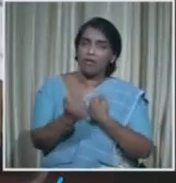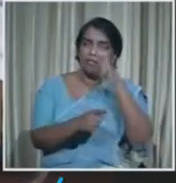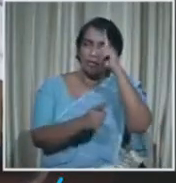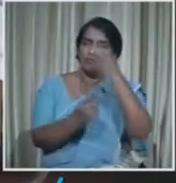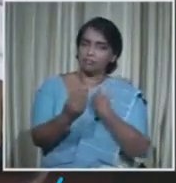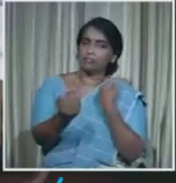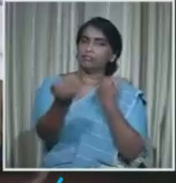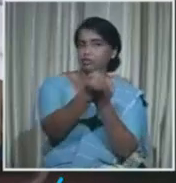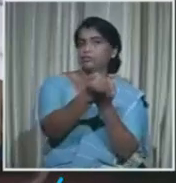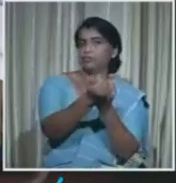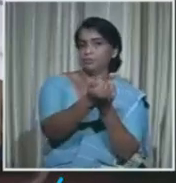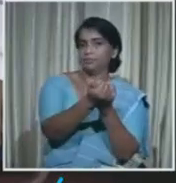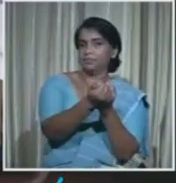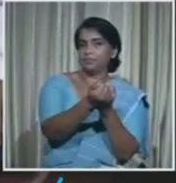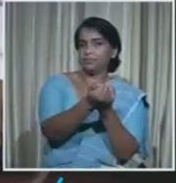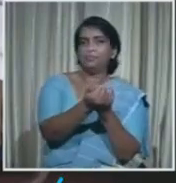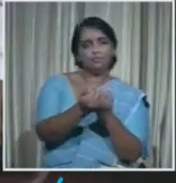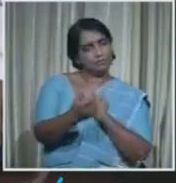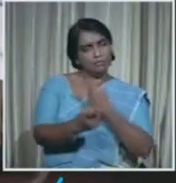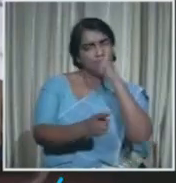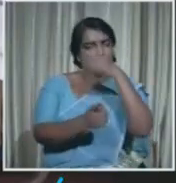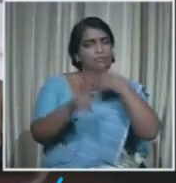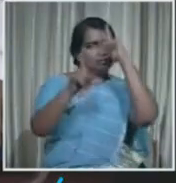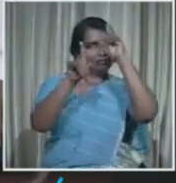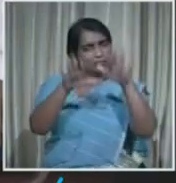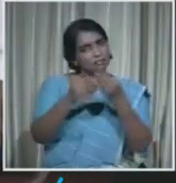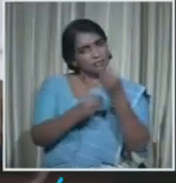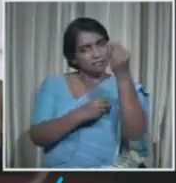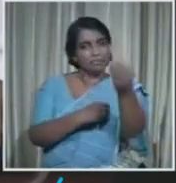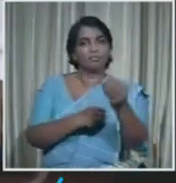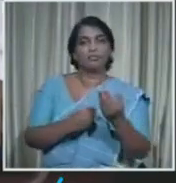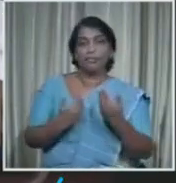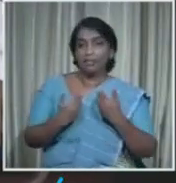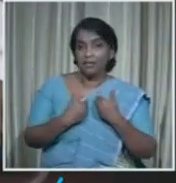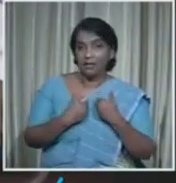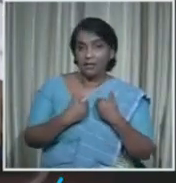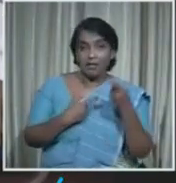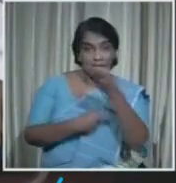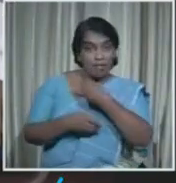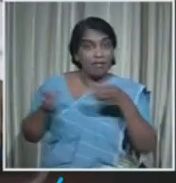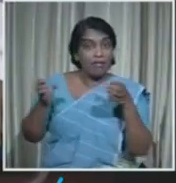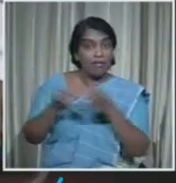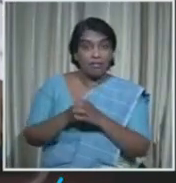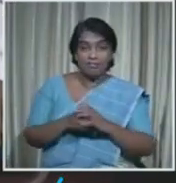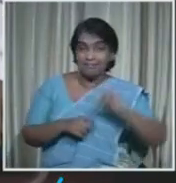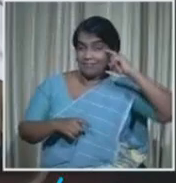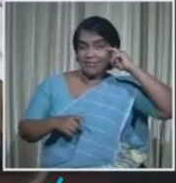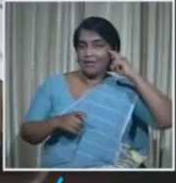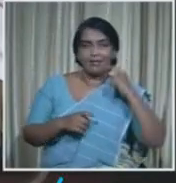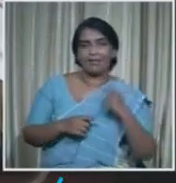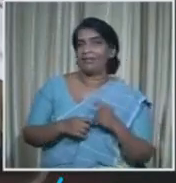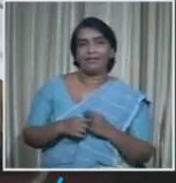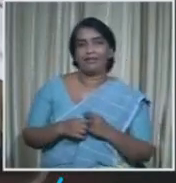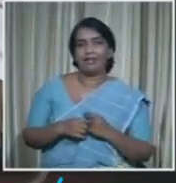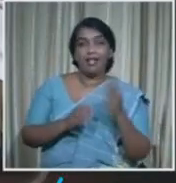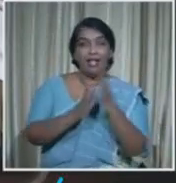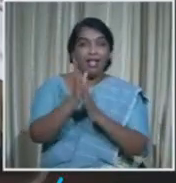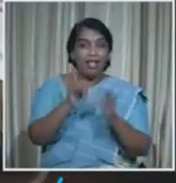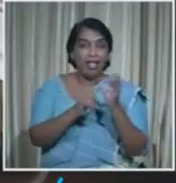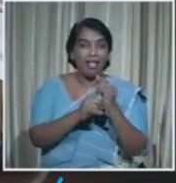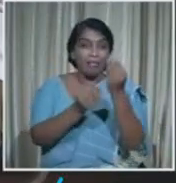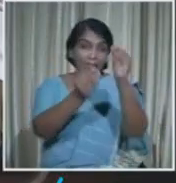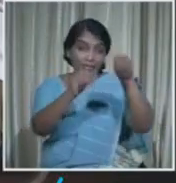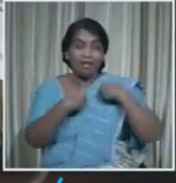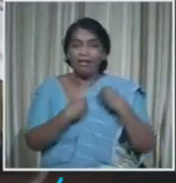තියෙනවා අපේ ආශිර්වාදය තියෙනවා අපේ මේ කණ්ඩායමට රුදාවක් නැහැ ඇමති යන් තට්ටු